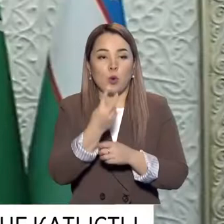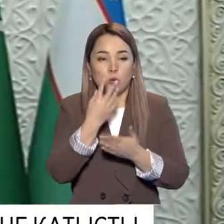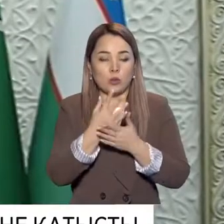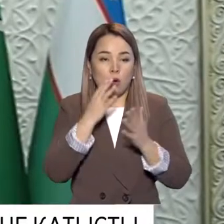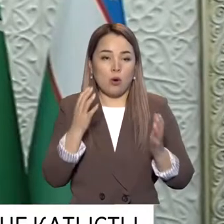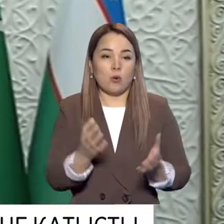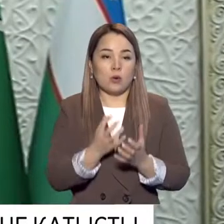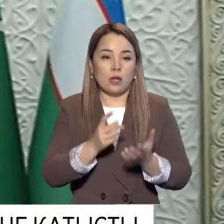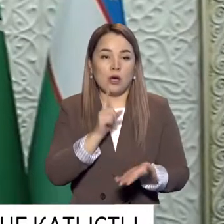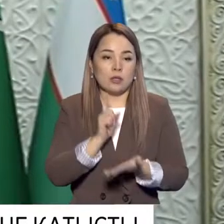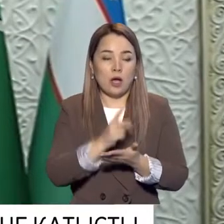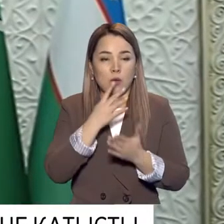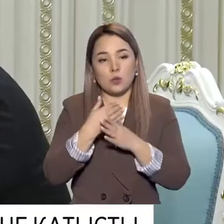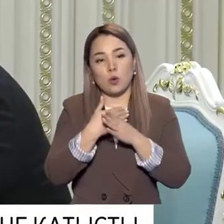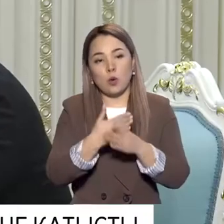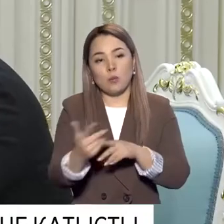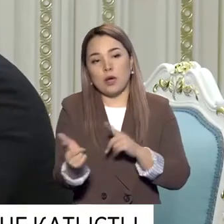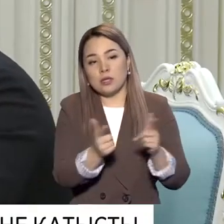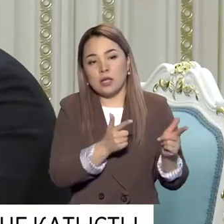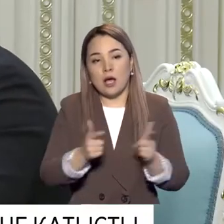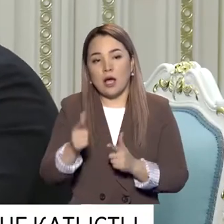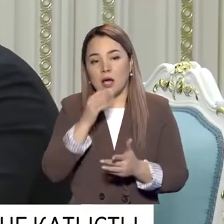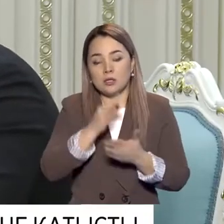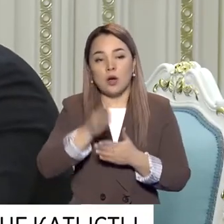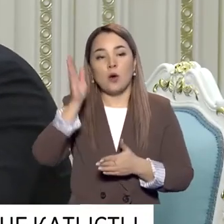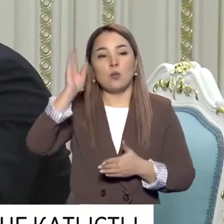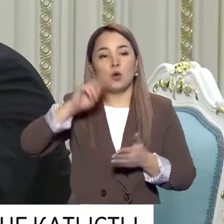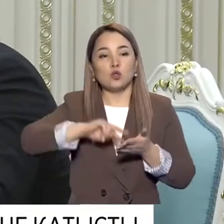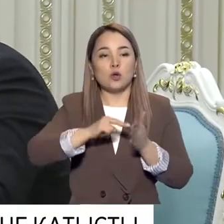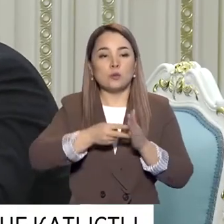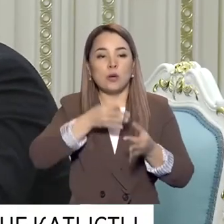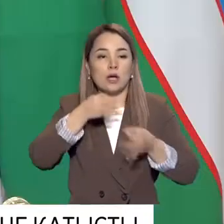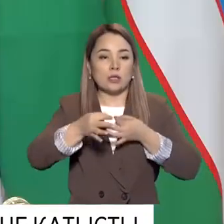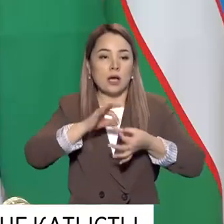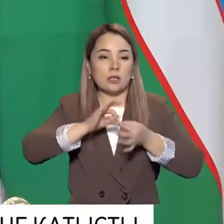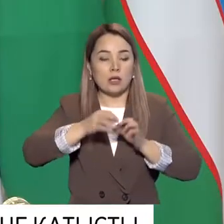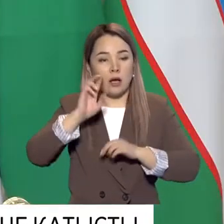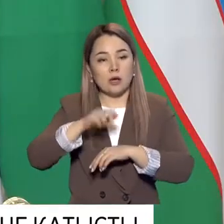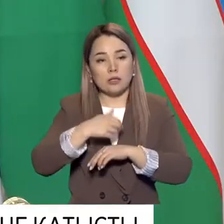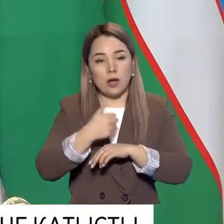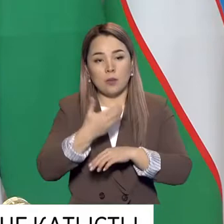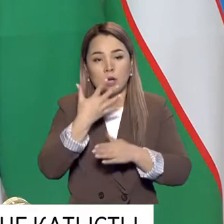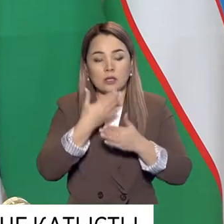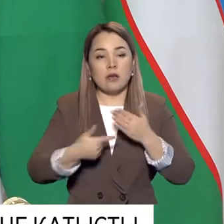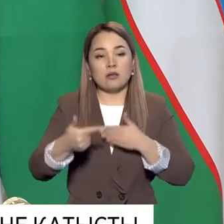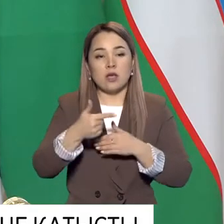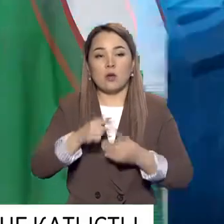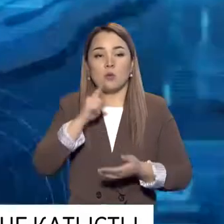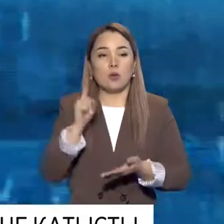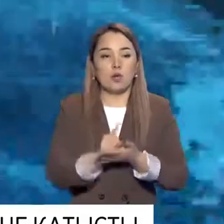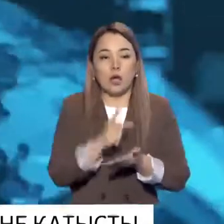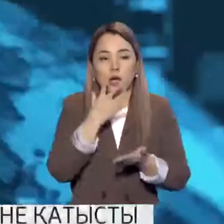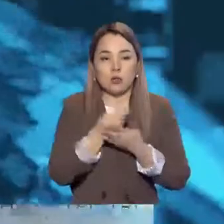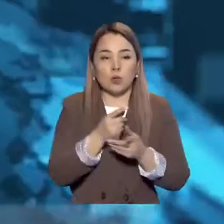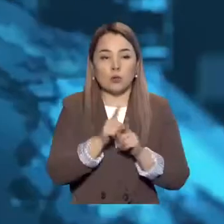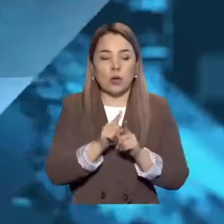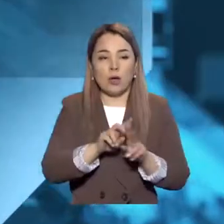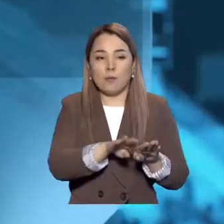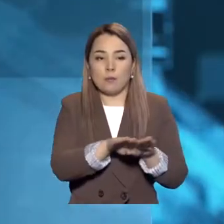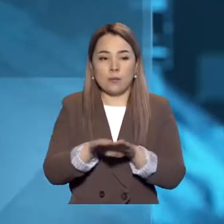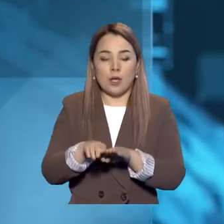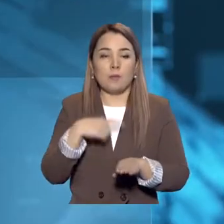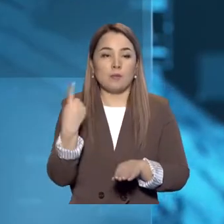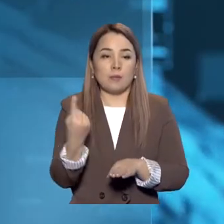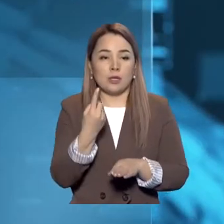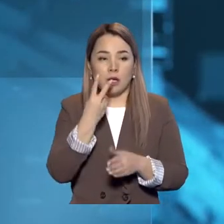мен көмекке әзір екендерін жеткізді. Келешекке де бірлесіп жоспар түзеді. Өйткені мемлекеттердің географиялық тұрғыда мүддесі бір. Қазақстанның Орталық Азия